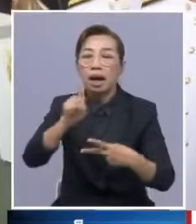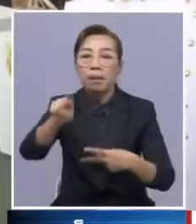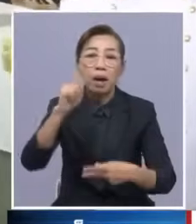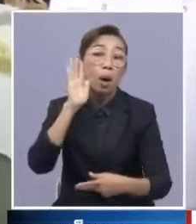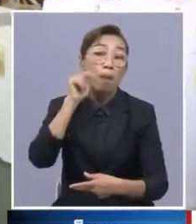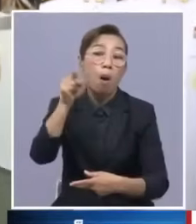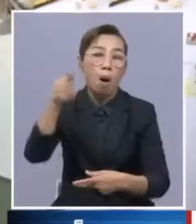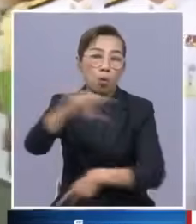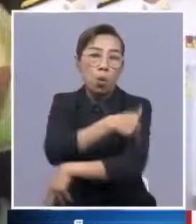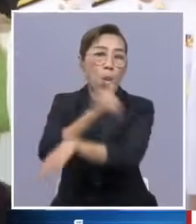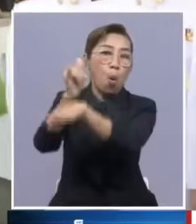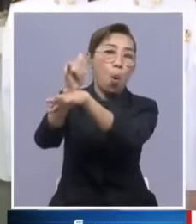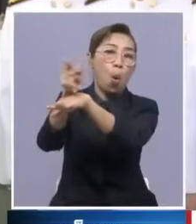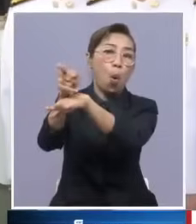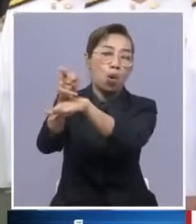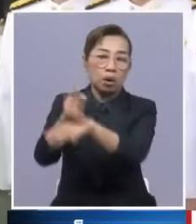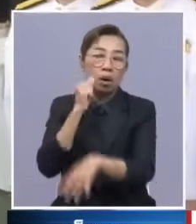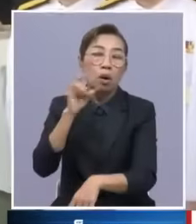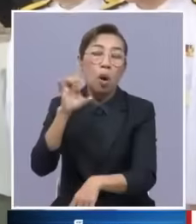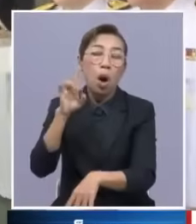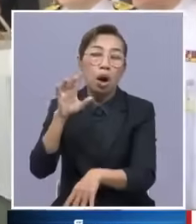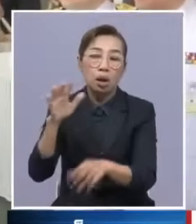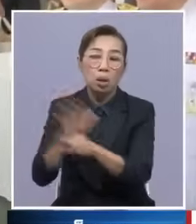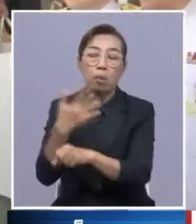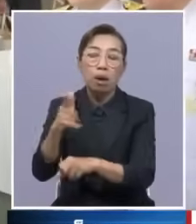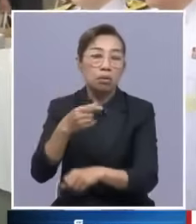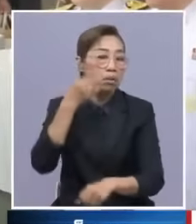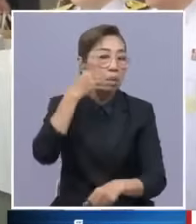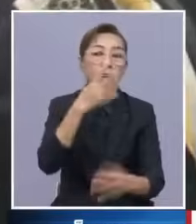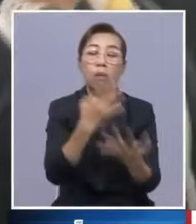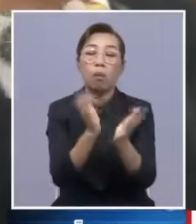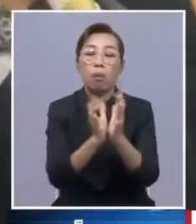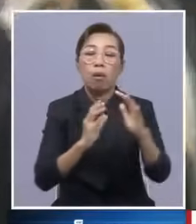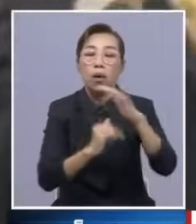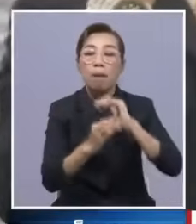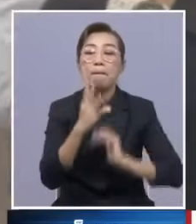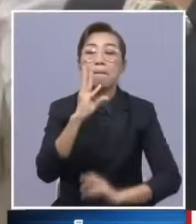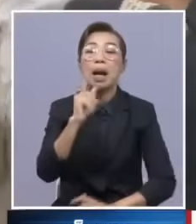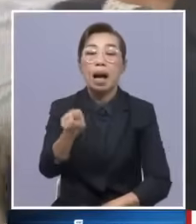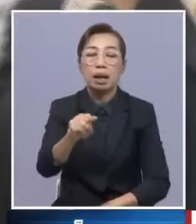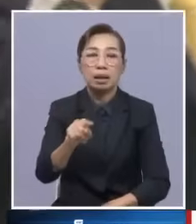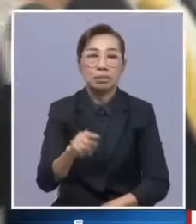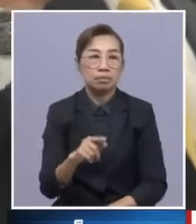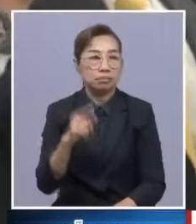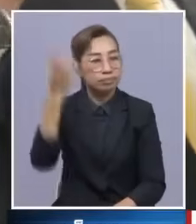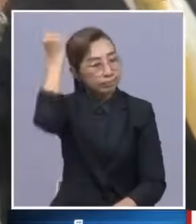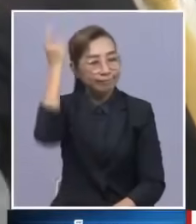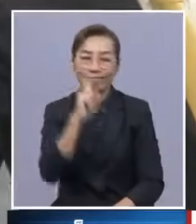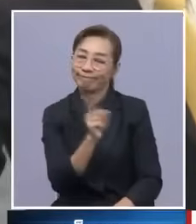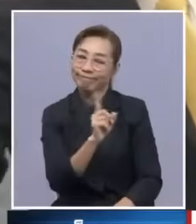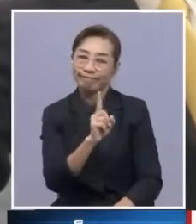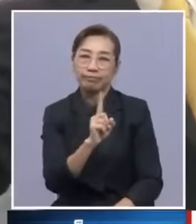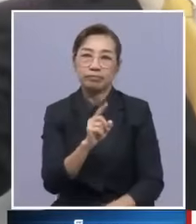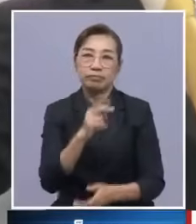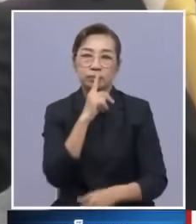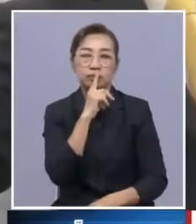ลับเรือนจำ คือซอฟต์พาวเวอร์ยังไม่ตอบเลย ยังไม่ตอบปรากฏว่าคุณอุ๊งอิ๊งชี้แบบกระดิกนิ้วชี้อ ่ ะไม่ตอบ ใส่นิ้วไม่ตอบ ใส่นิ้วไม่ตอบ